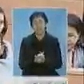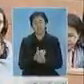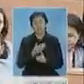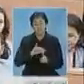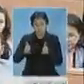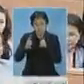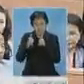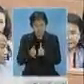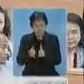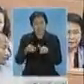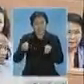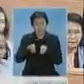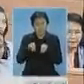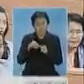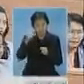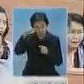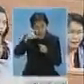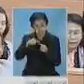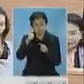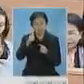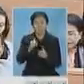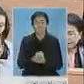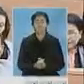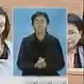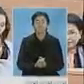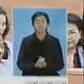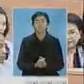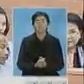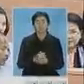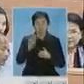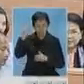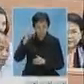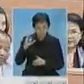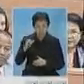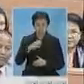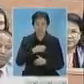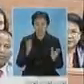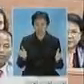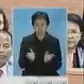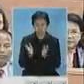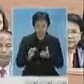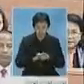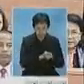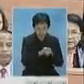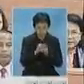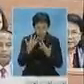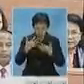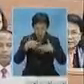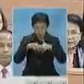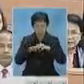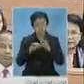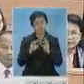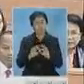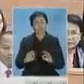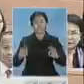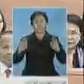ๆเธอเวลานั้นผมจำได้ประกาศเลยครับว่าการสร้างความปรองดองเป็นวาระสำคัญของรัฐบาลหาก